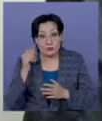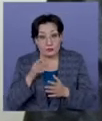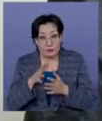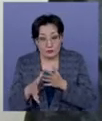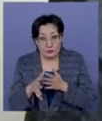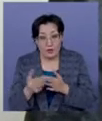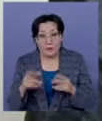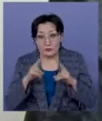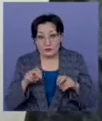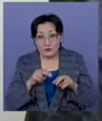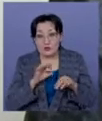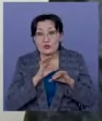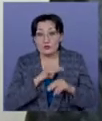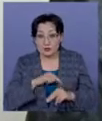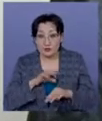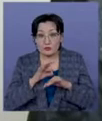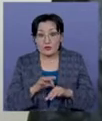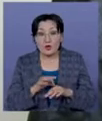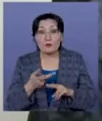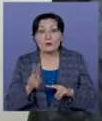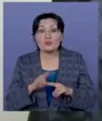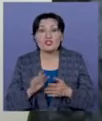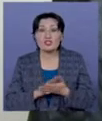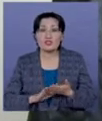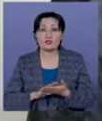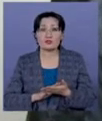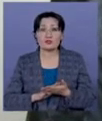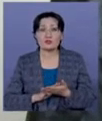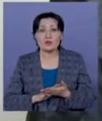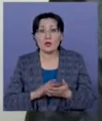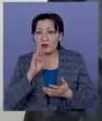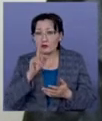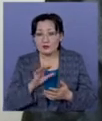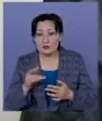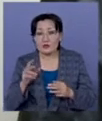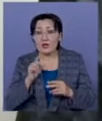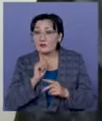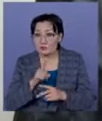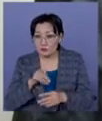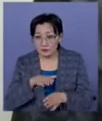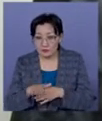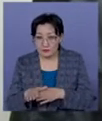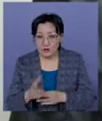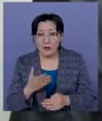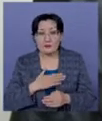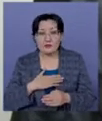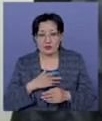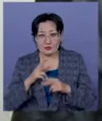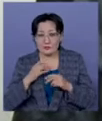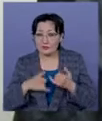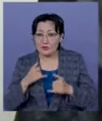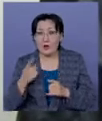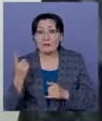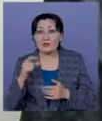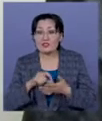одан кейін біз талдау жұмыстарын жасаған кезде бұл бала жаңағы ешқандай мүдірмей тапсырмаларды орындап отырды. Бұл енді мен үшін, мұғалім үшін,